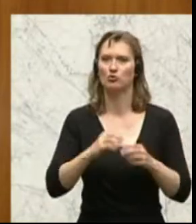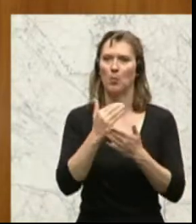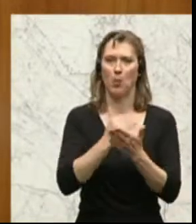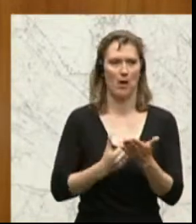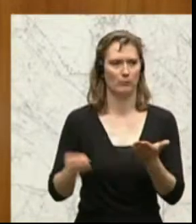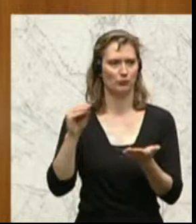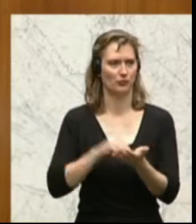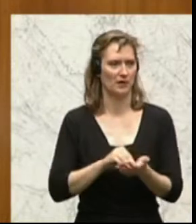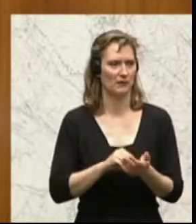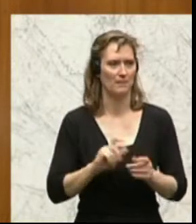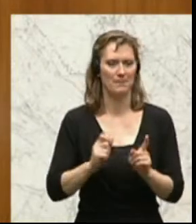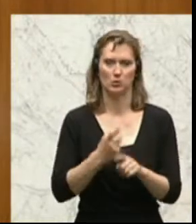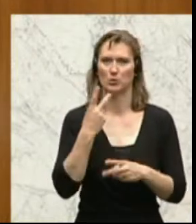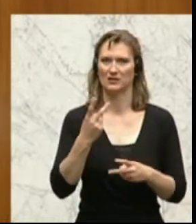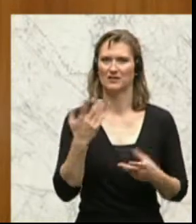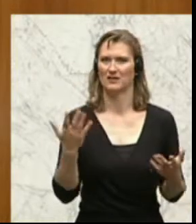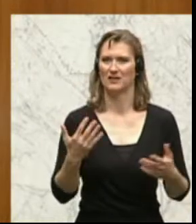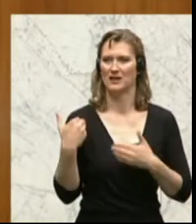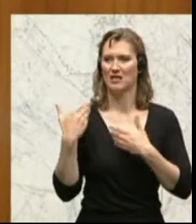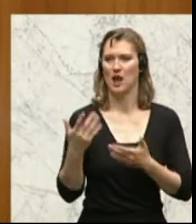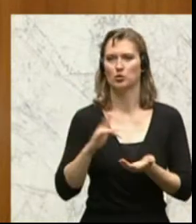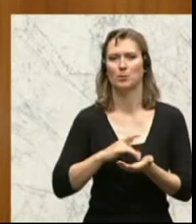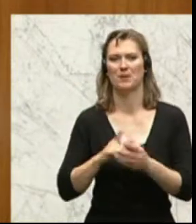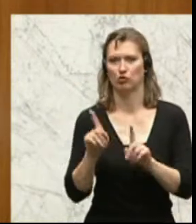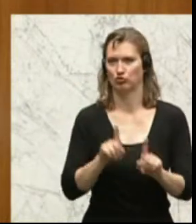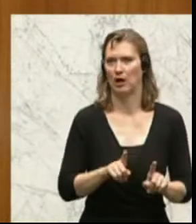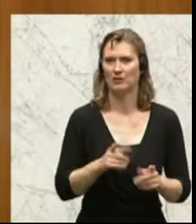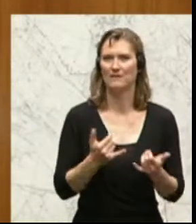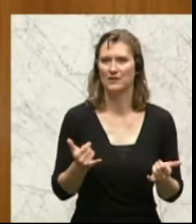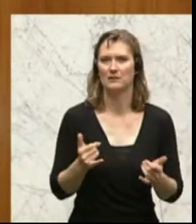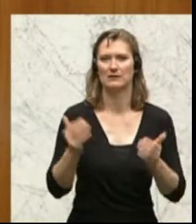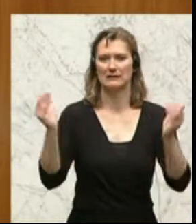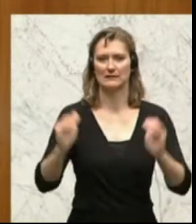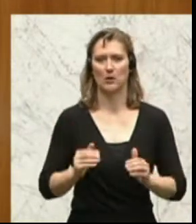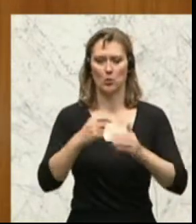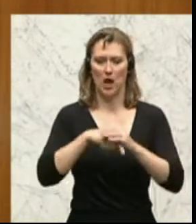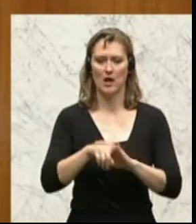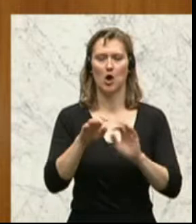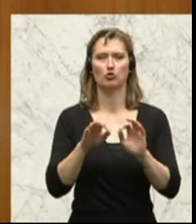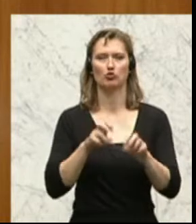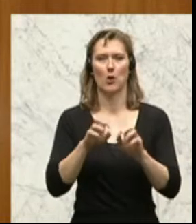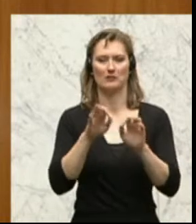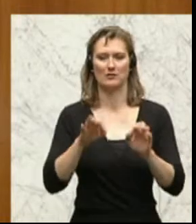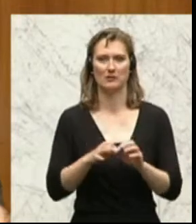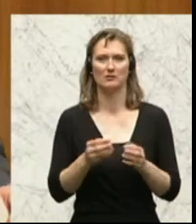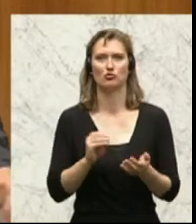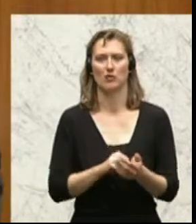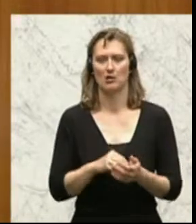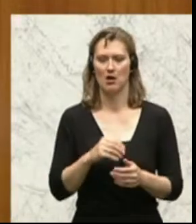Besonders wichtig erscheint die Entlastung des Mittelstands durch die Senkung des Eingangssteuersatzes in der Einkommens- und Lohnsteuer in